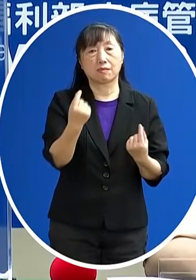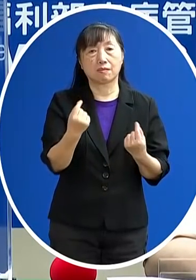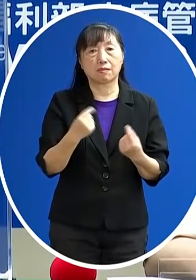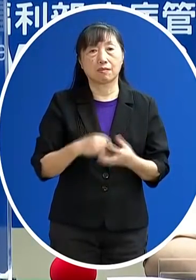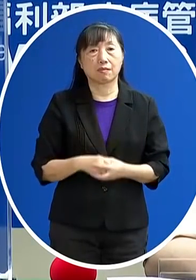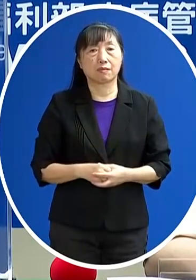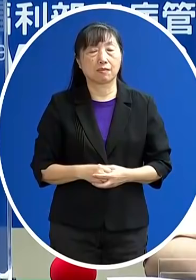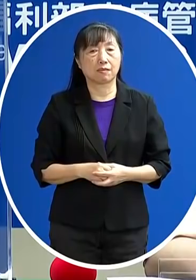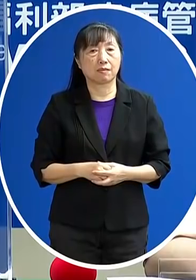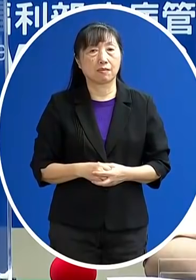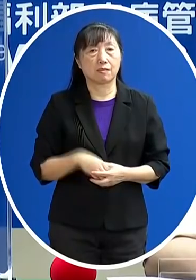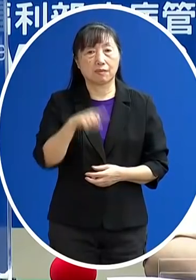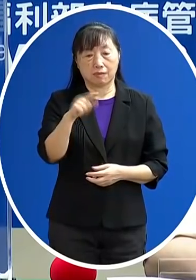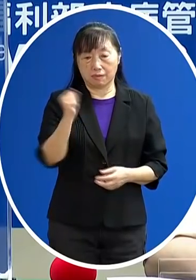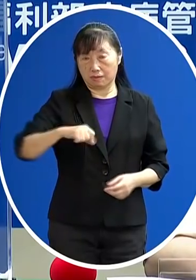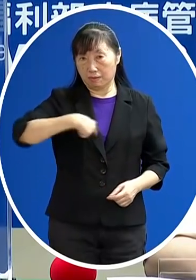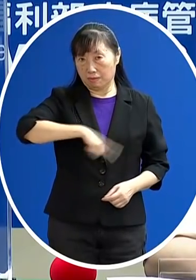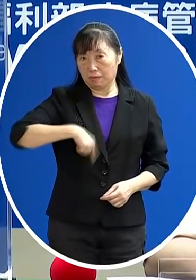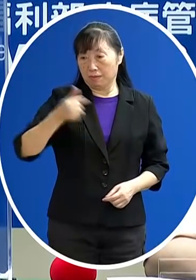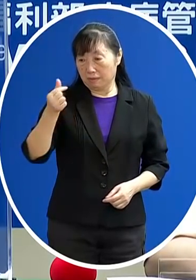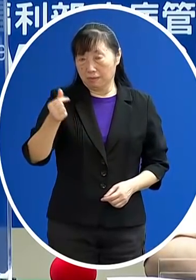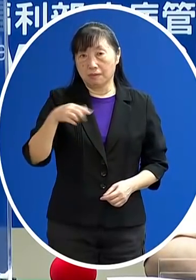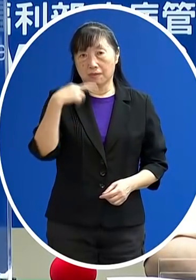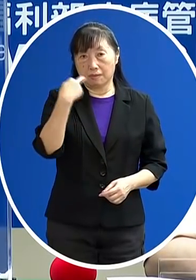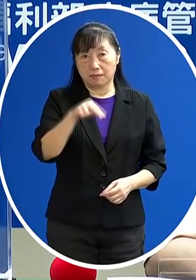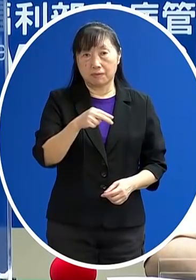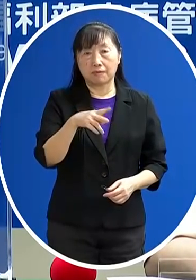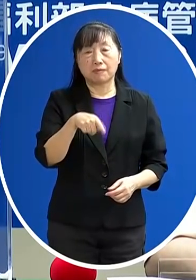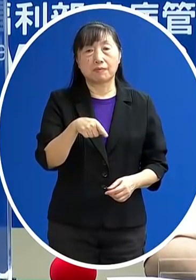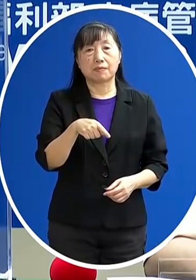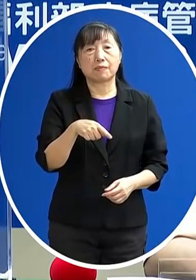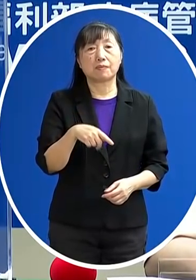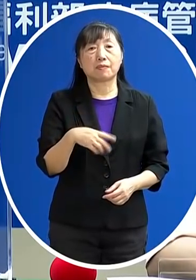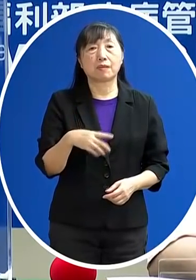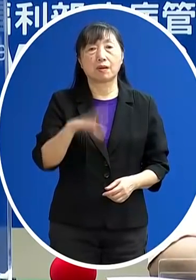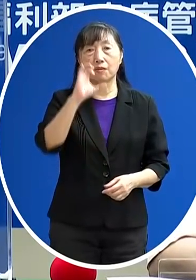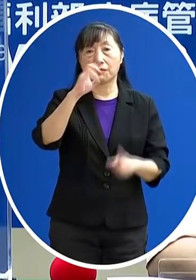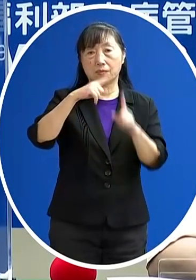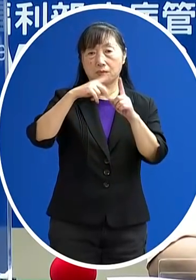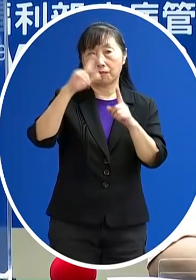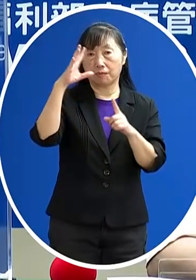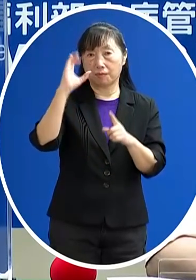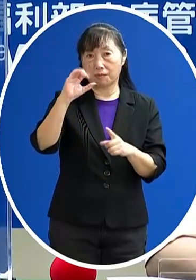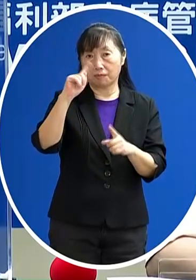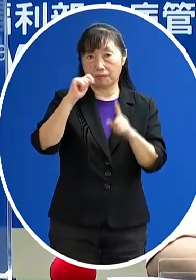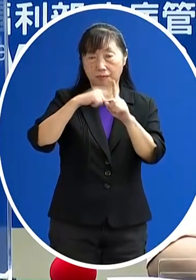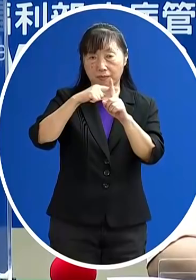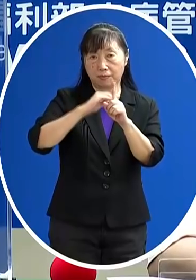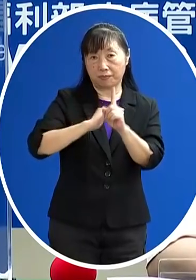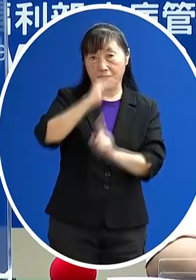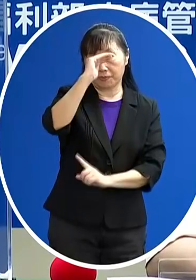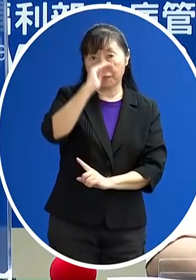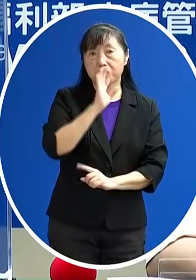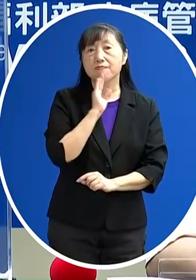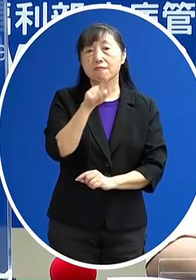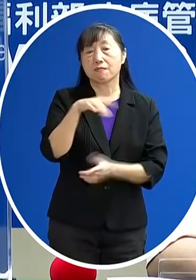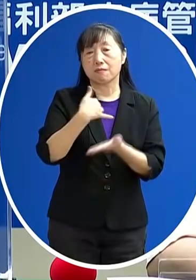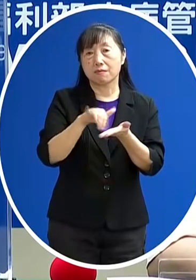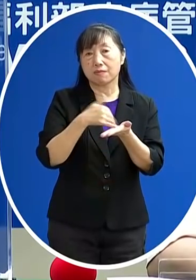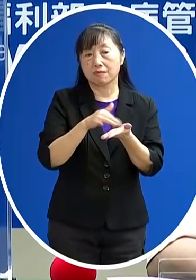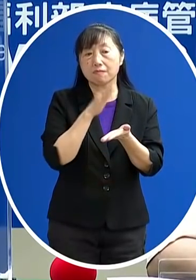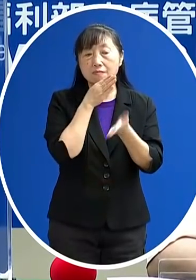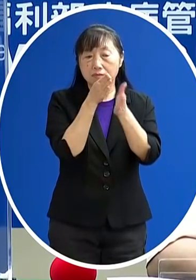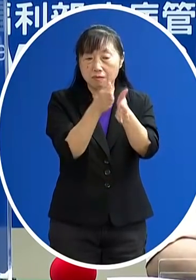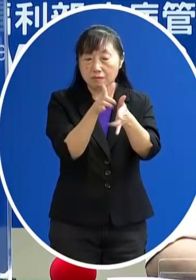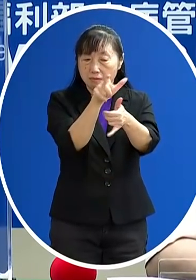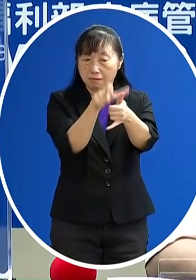那从他的一个抗体的阳性好跟相对的 CT 值好相对的比较高，那研判起来好有